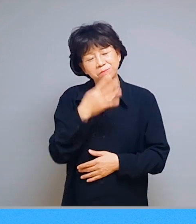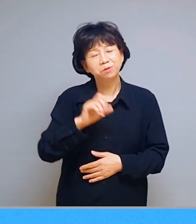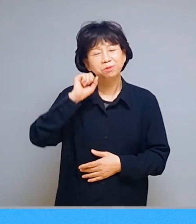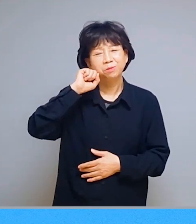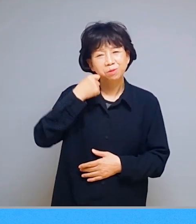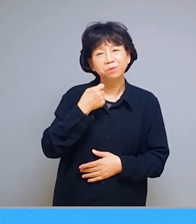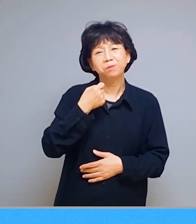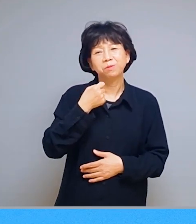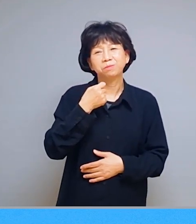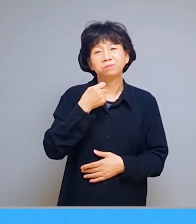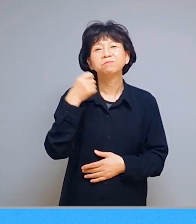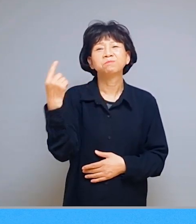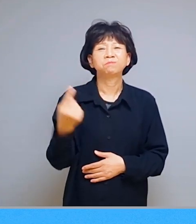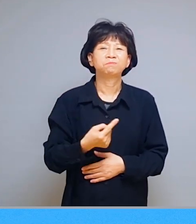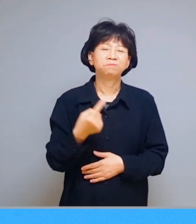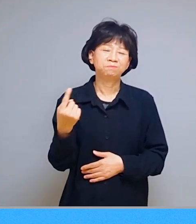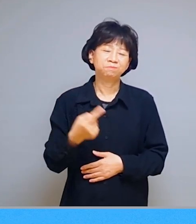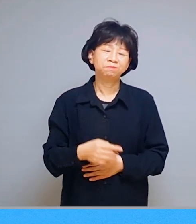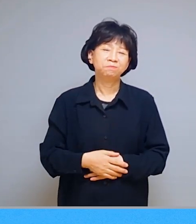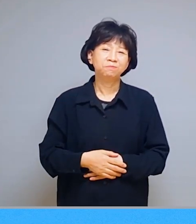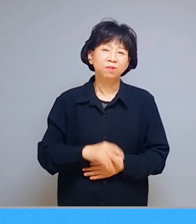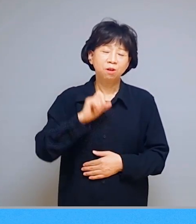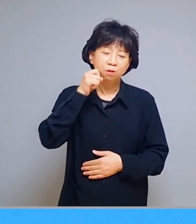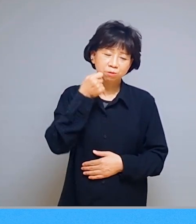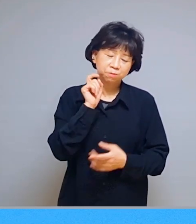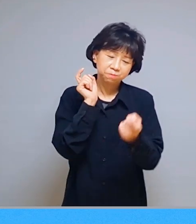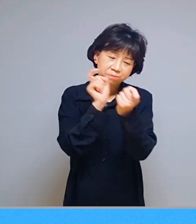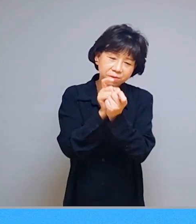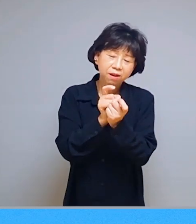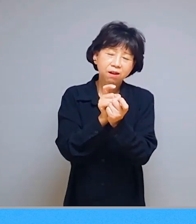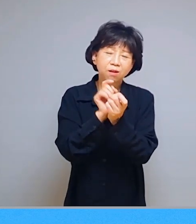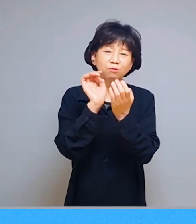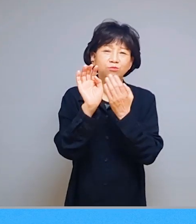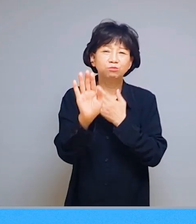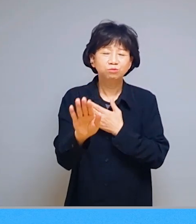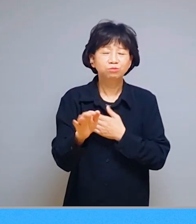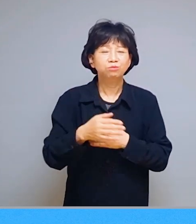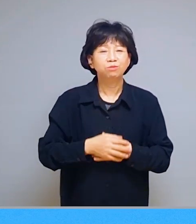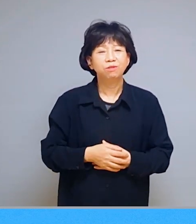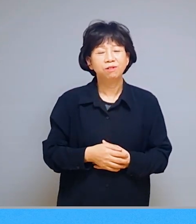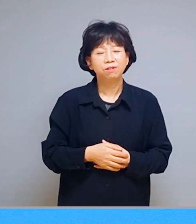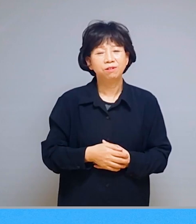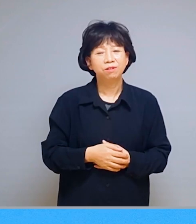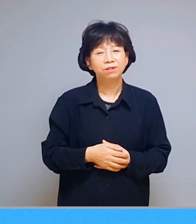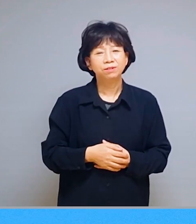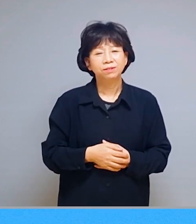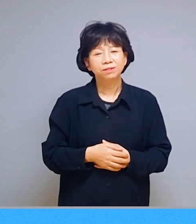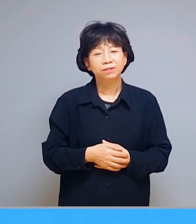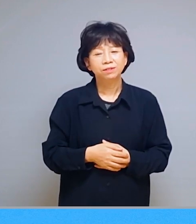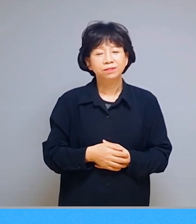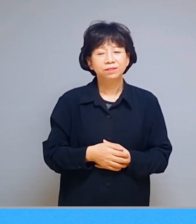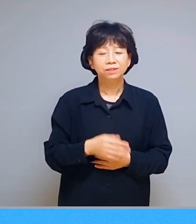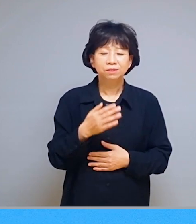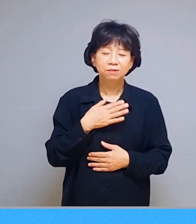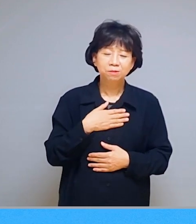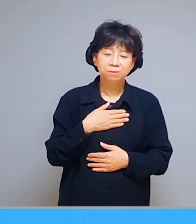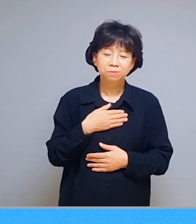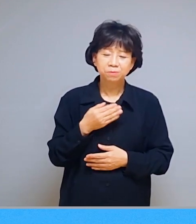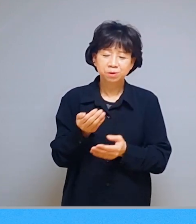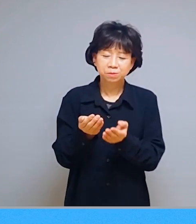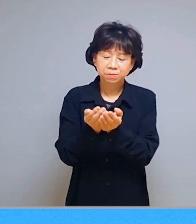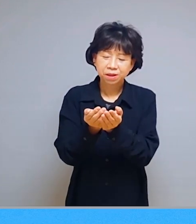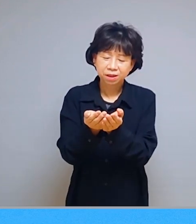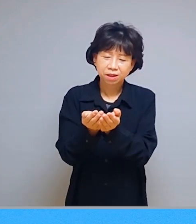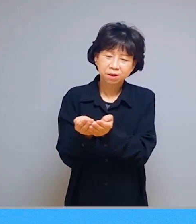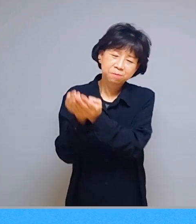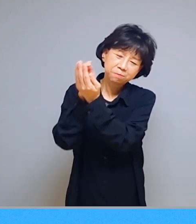어려우시잖아요. 이 어려움을 한번 겪고 나면 참 금방이라도 우리의 이 작은 배가